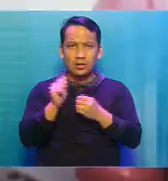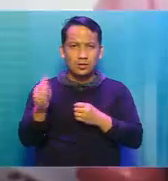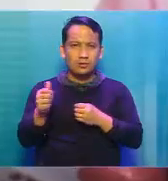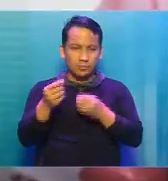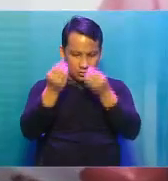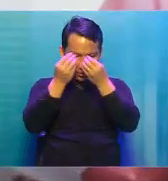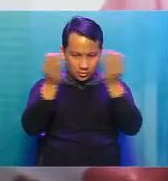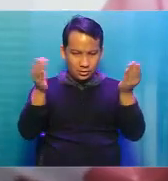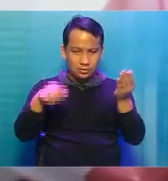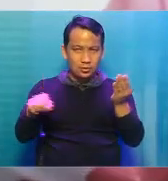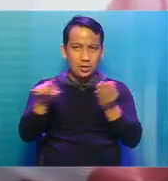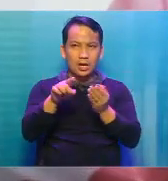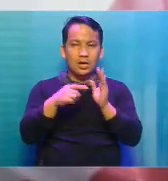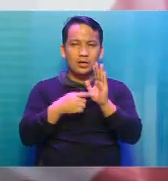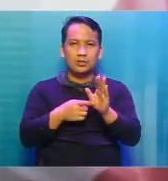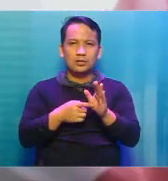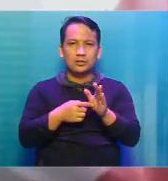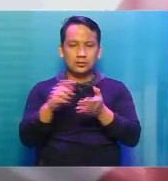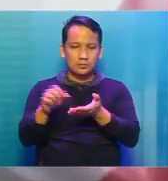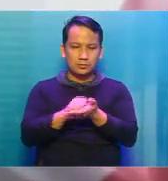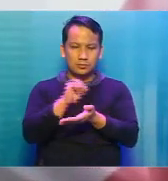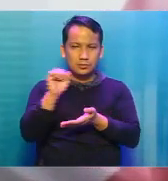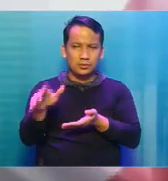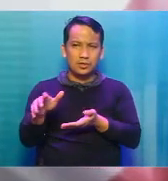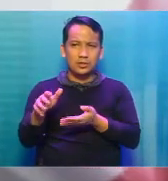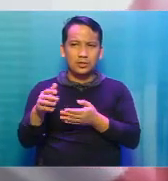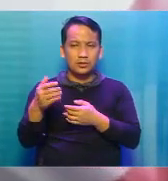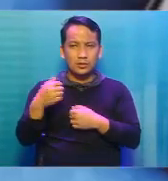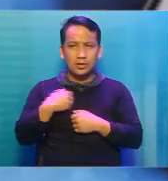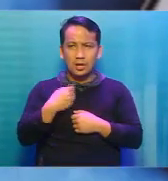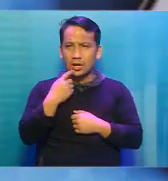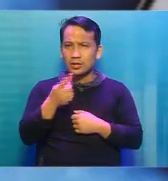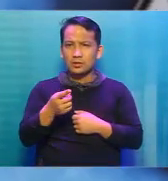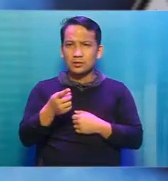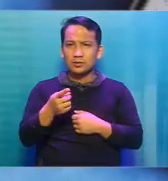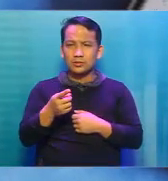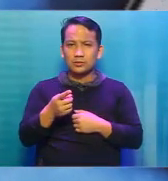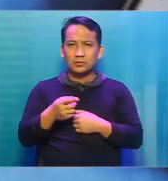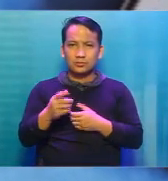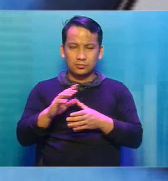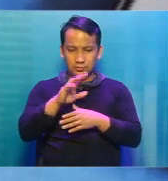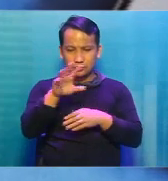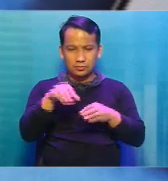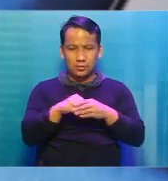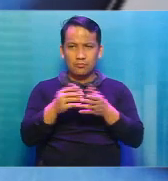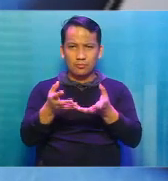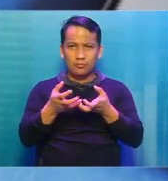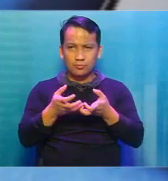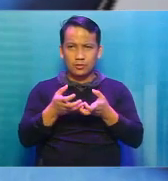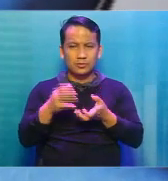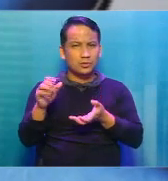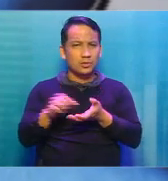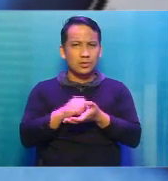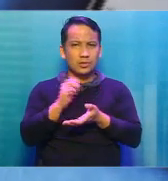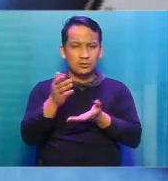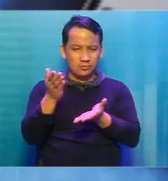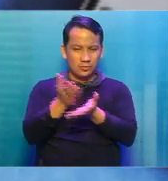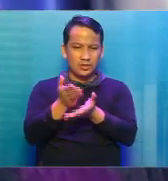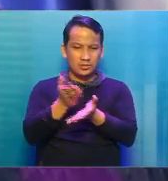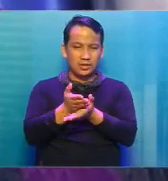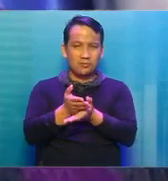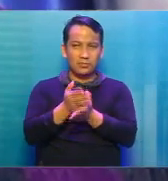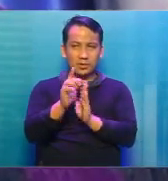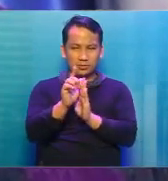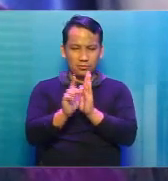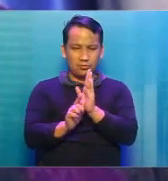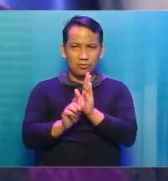nag-anunsyo na ibinasura nila ang petisyon ng dalawang nakakulong na AITA na lumahok sa mga petitioner na gustong ipawalang bisa ang batas.